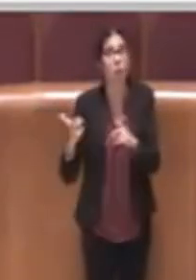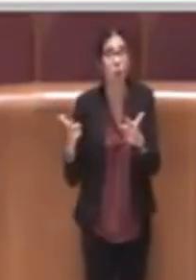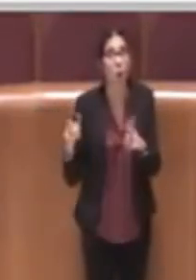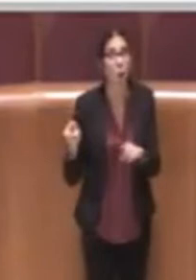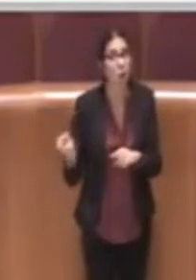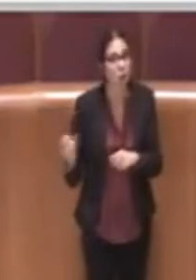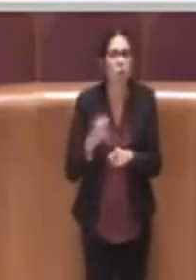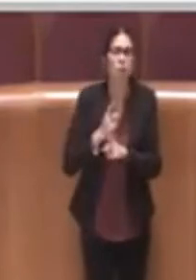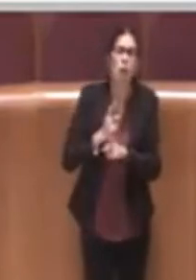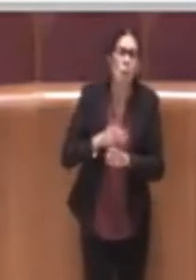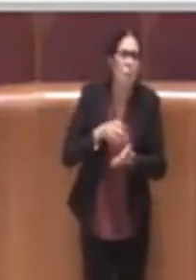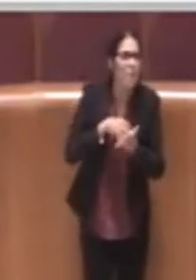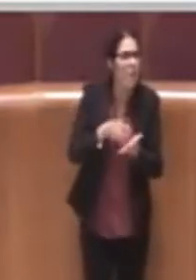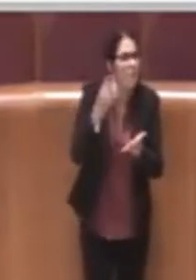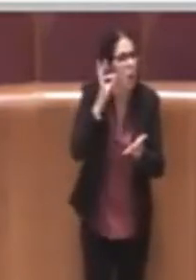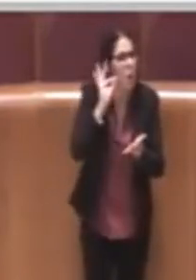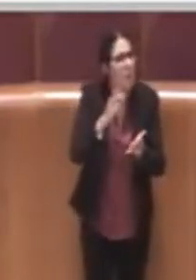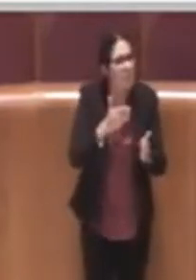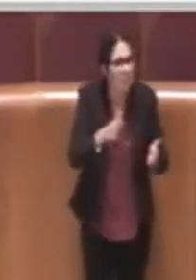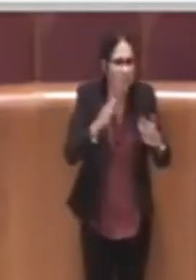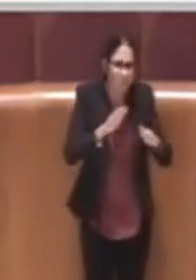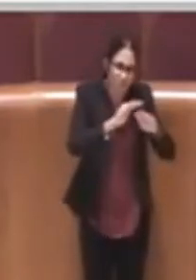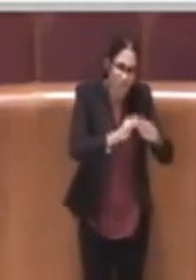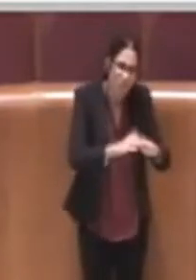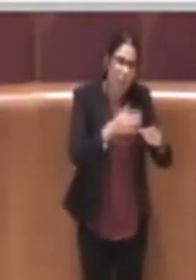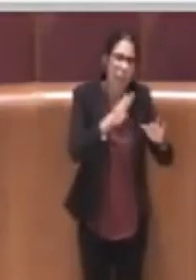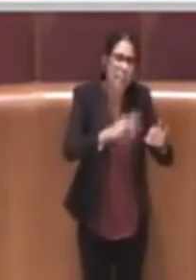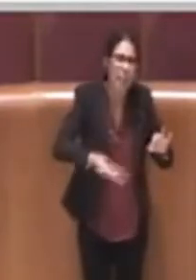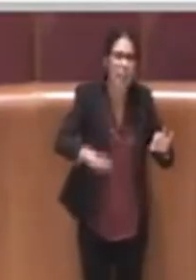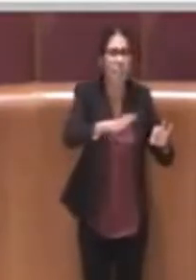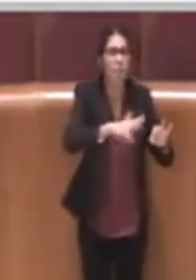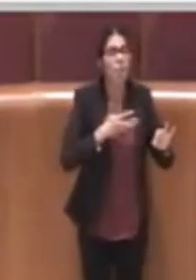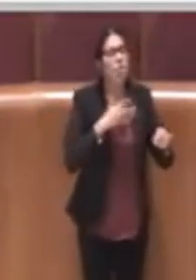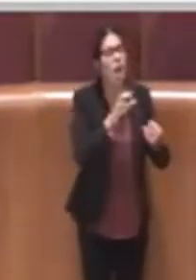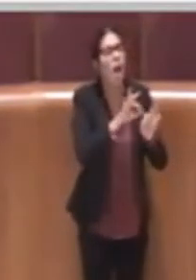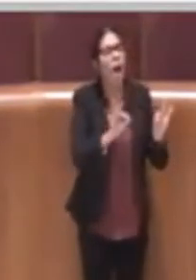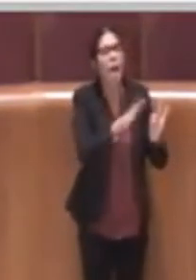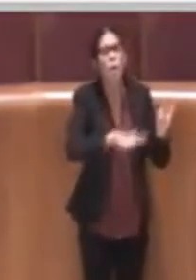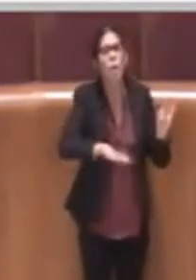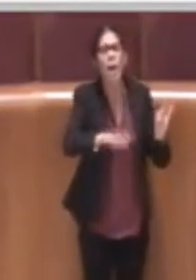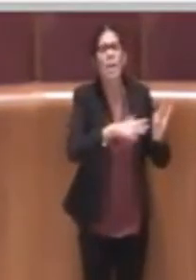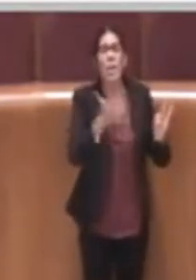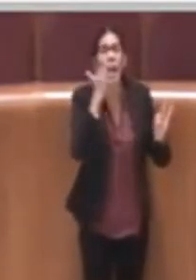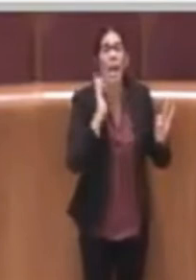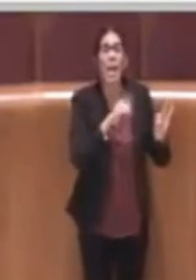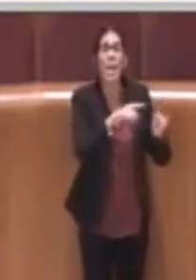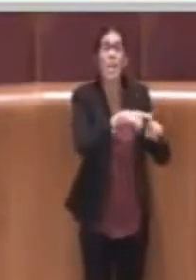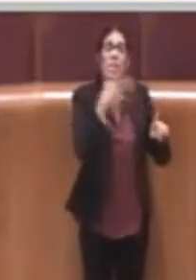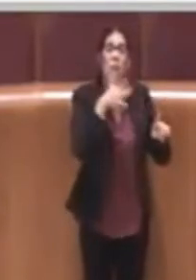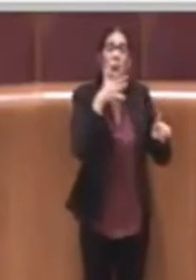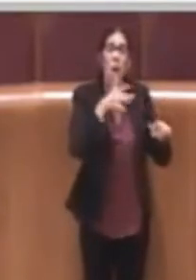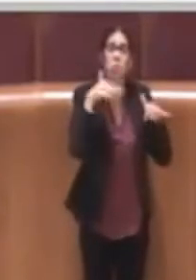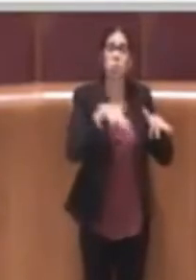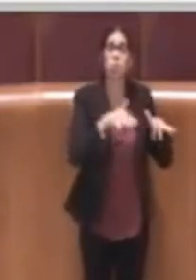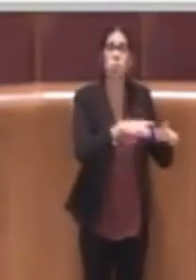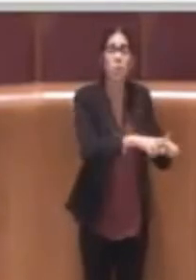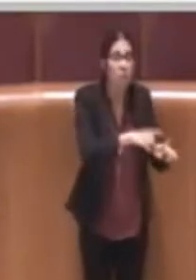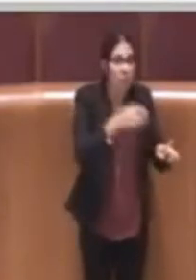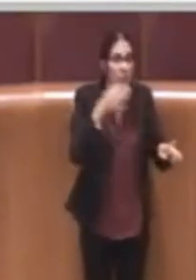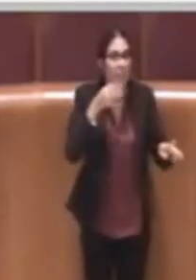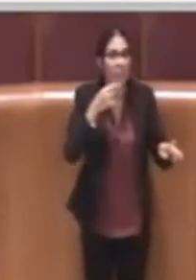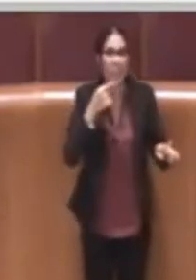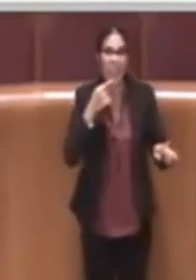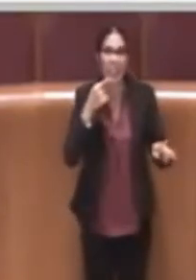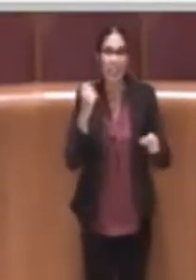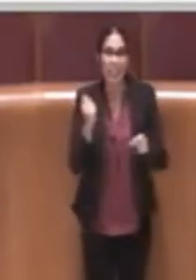per salvaguardare il territorio, abbiamo zone a rischio idrogeologico, quindi chi opera nel settore edilizio può